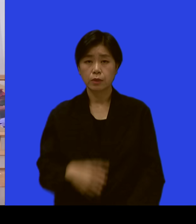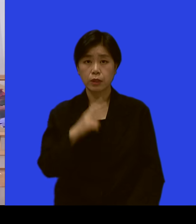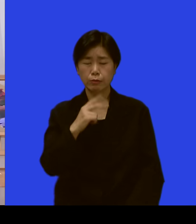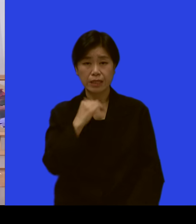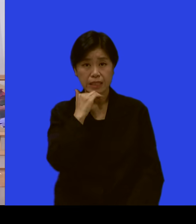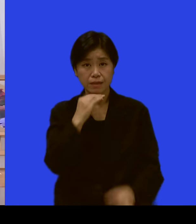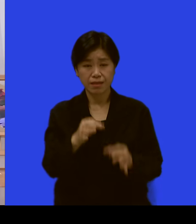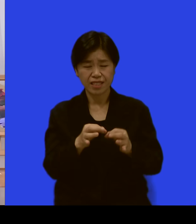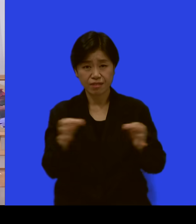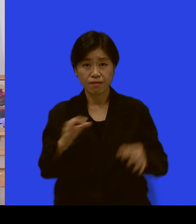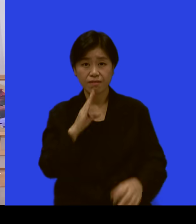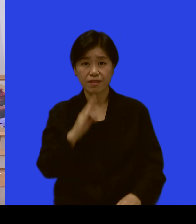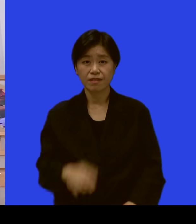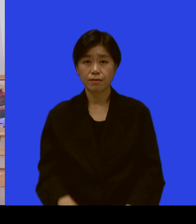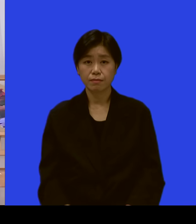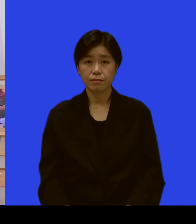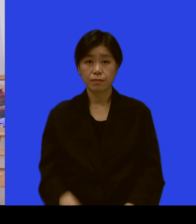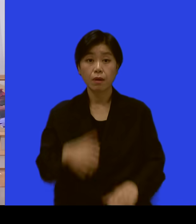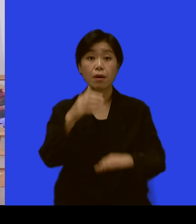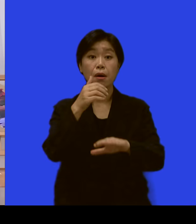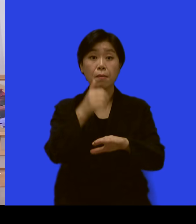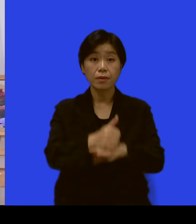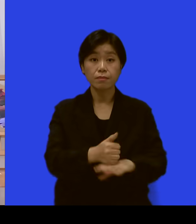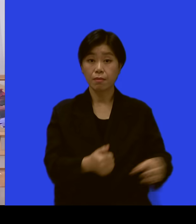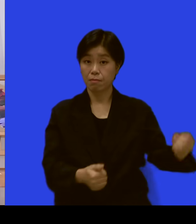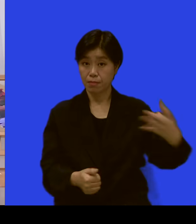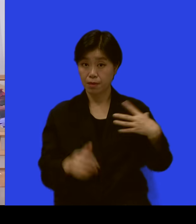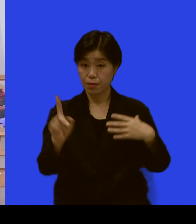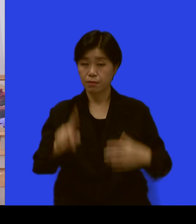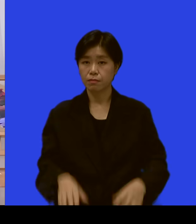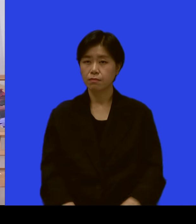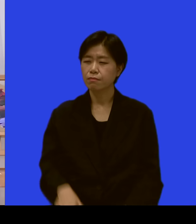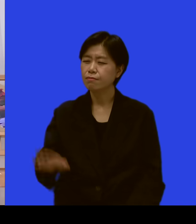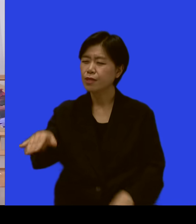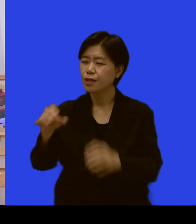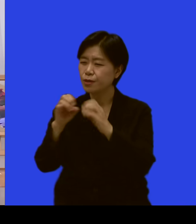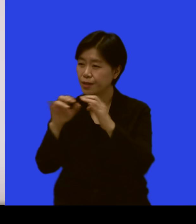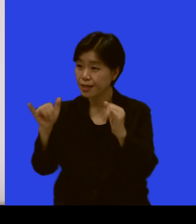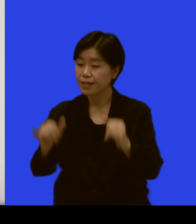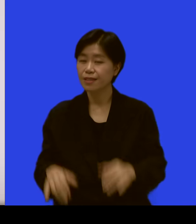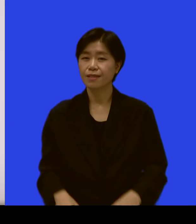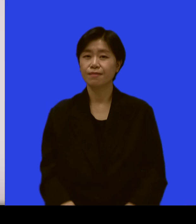뒤에 전도사님 정리가 되신 거죠. 아. 전도사님